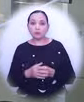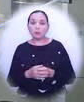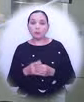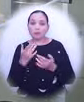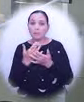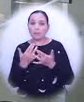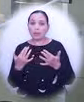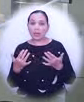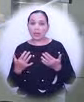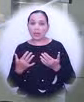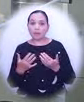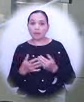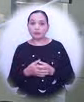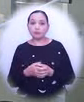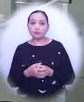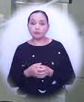masalliqlar: